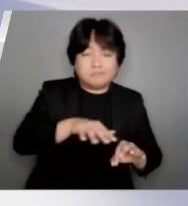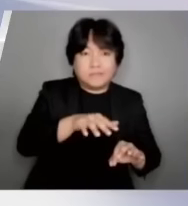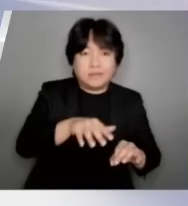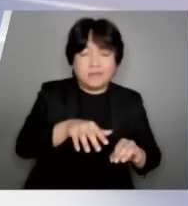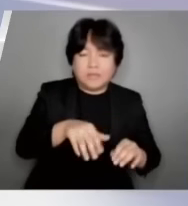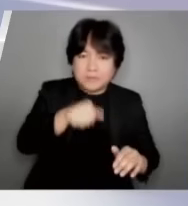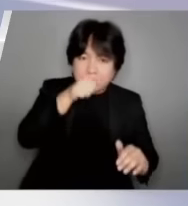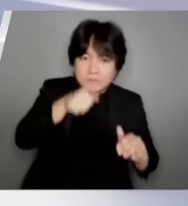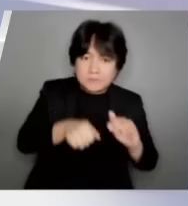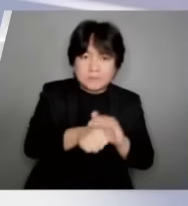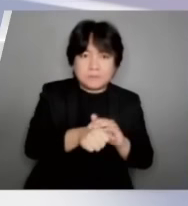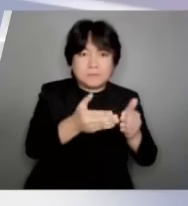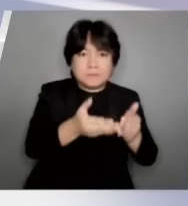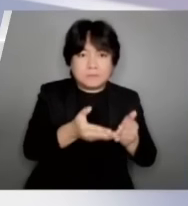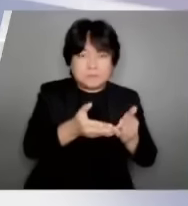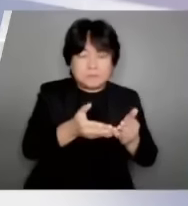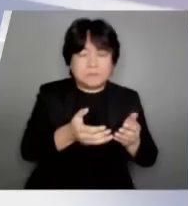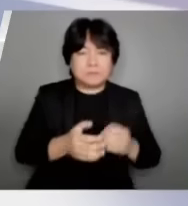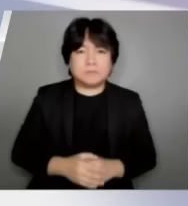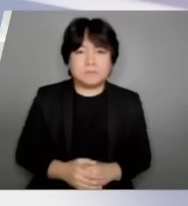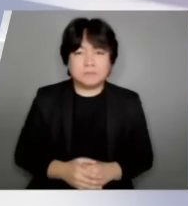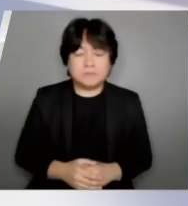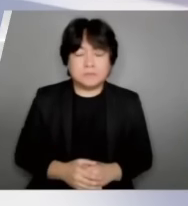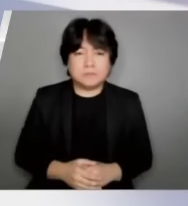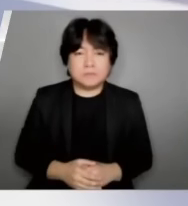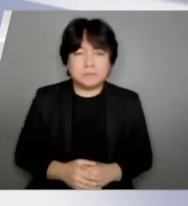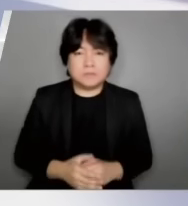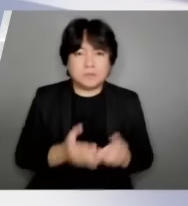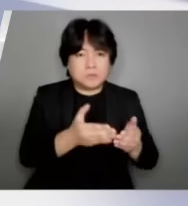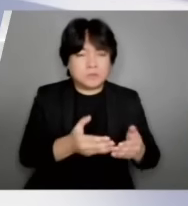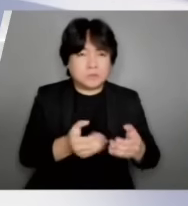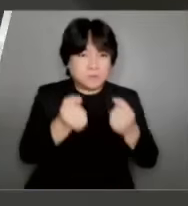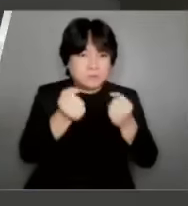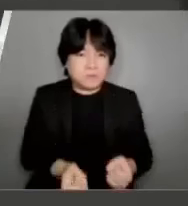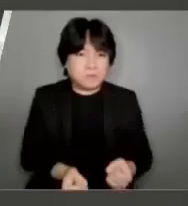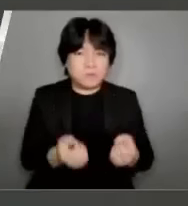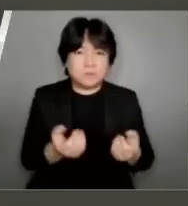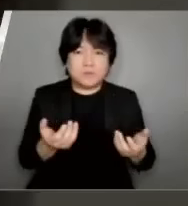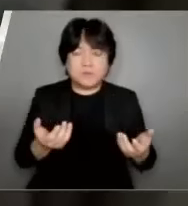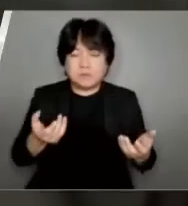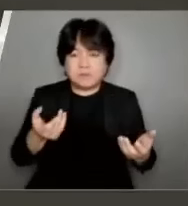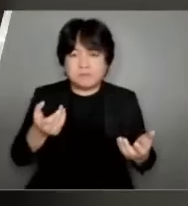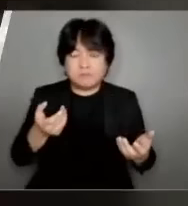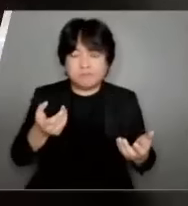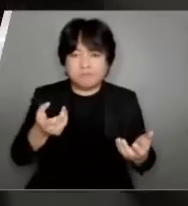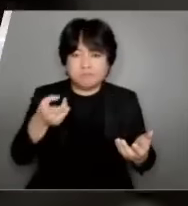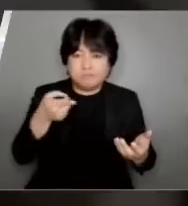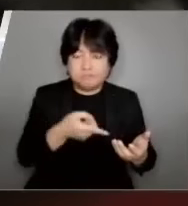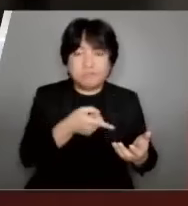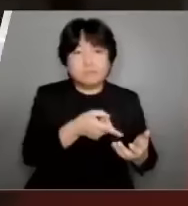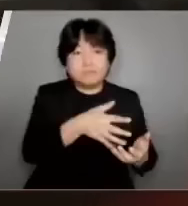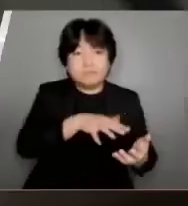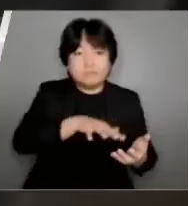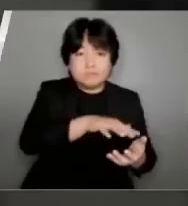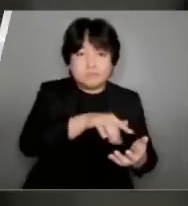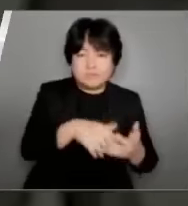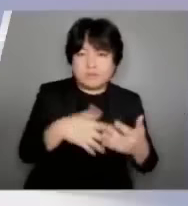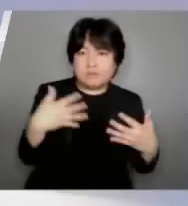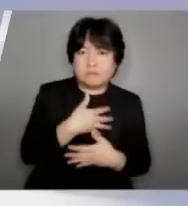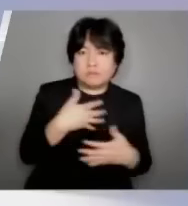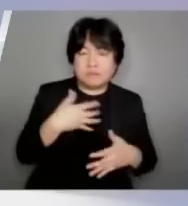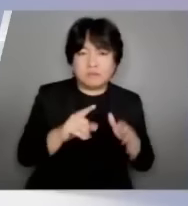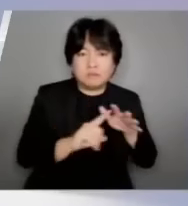makina. Yung gilid ng barko. Sa lakas ng tapon kami, matag-matag na. Sa takot, nagtakbuhan na sila at nagpublis sa